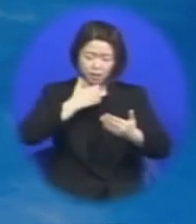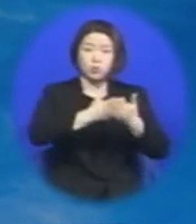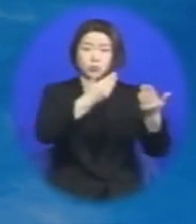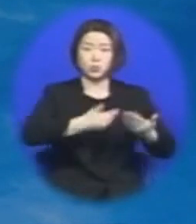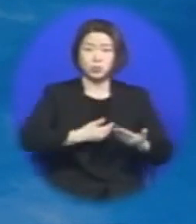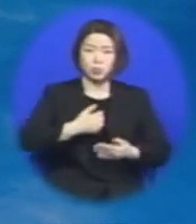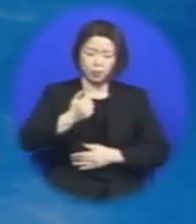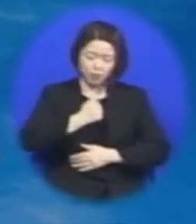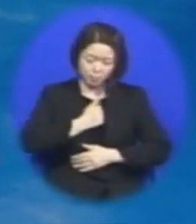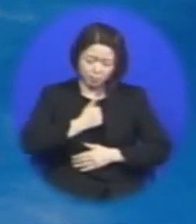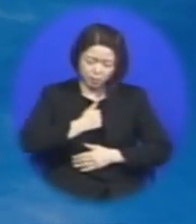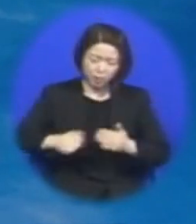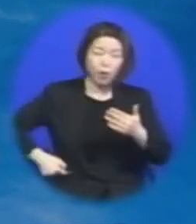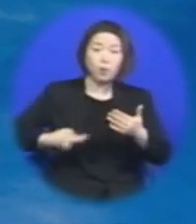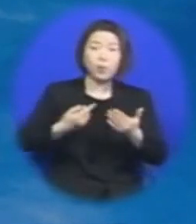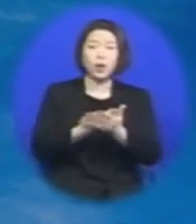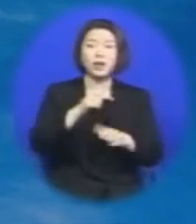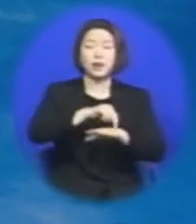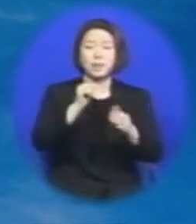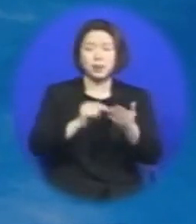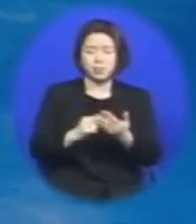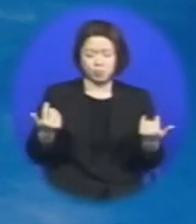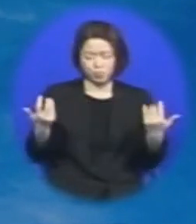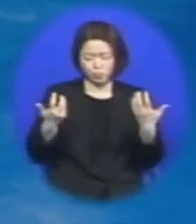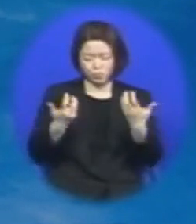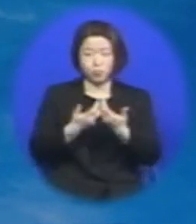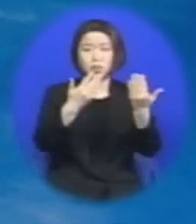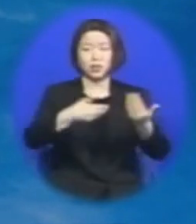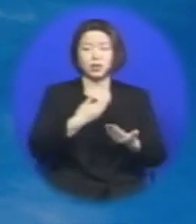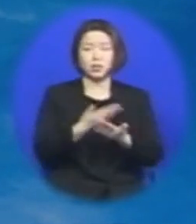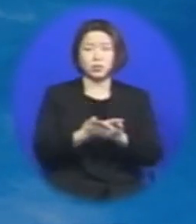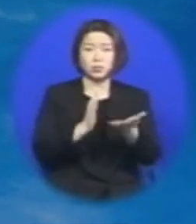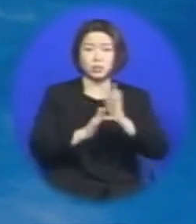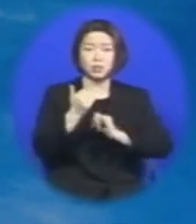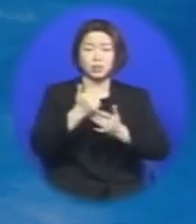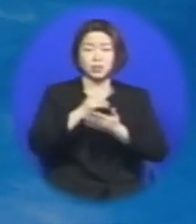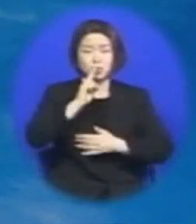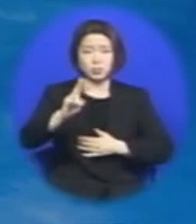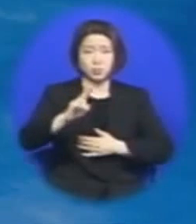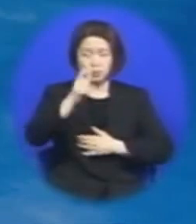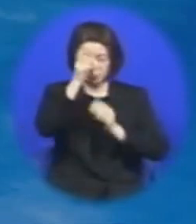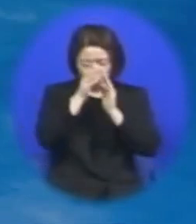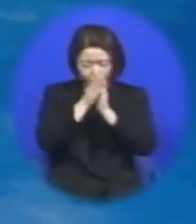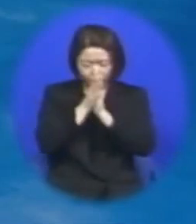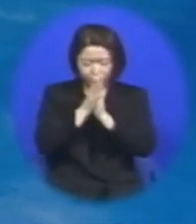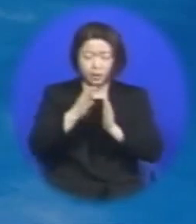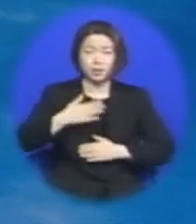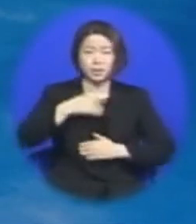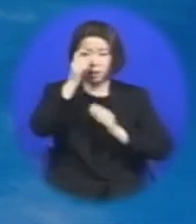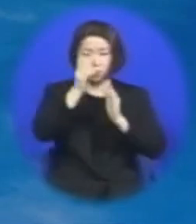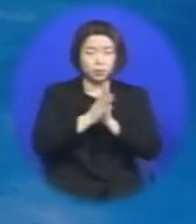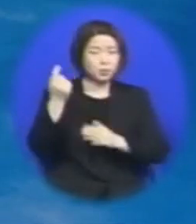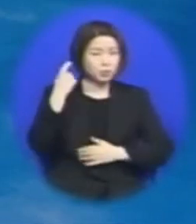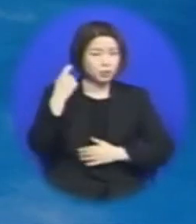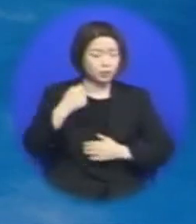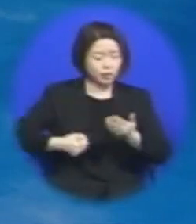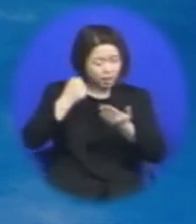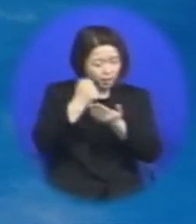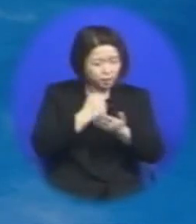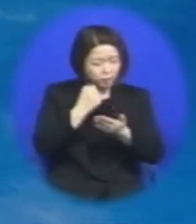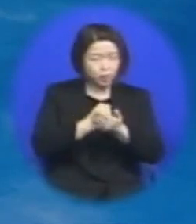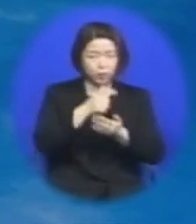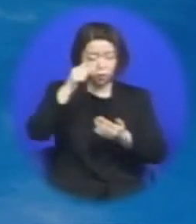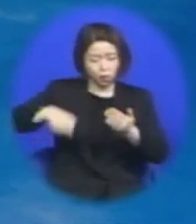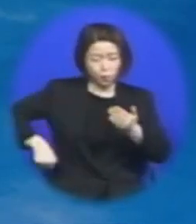애통하며 회개한 마 하서 예수여 비오니 나의 기도 들으사 애통하며 회개한 마음